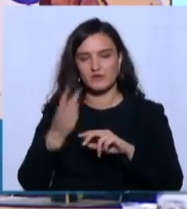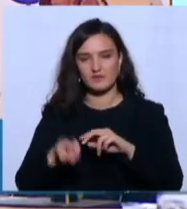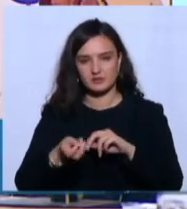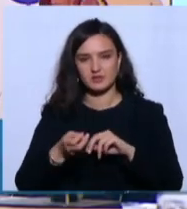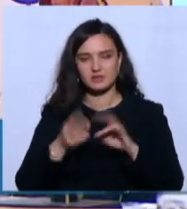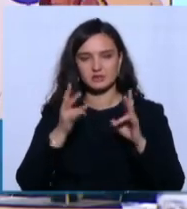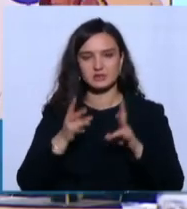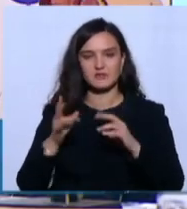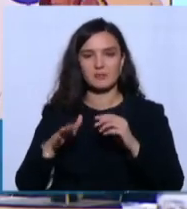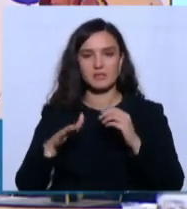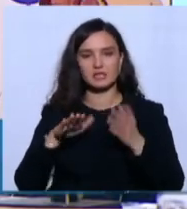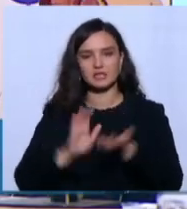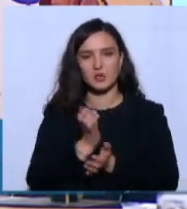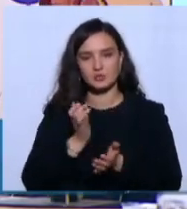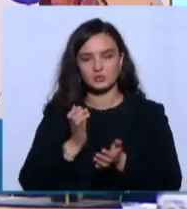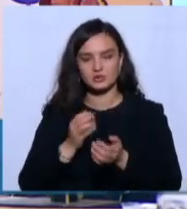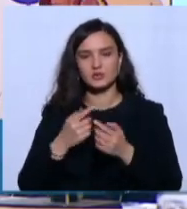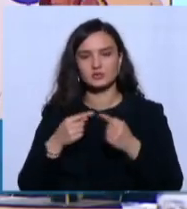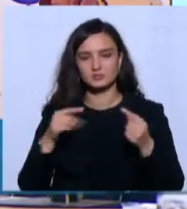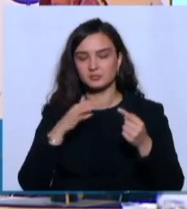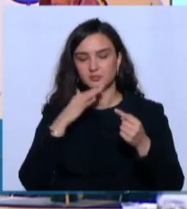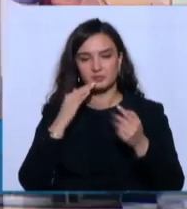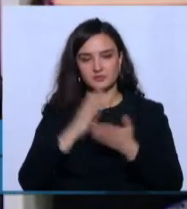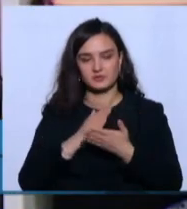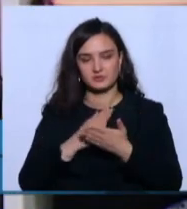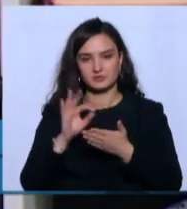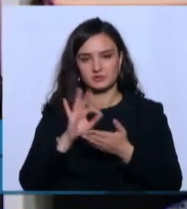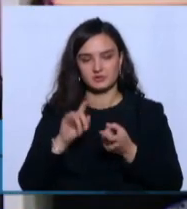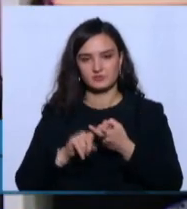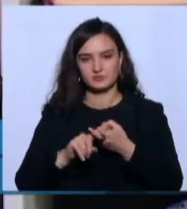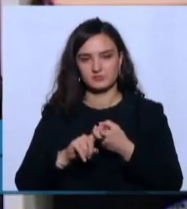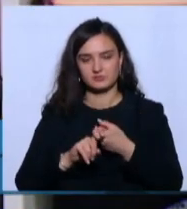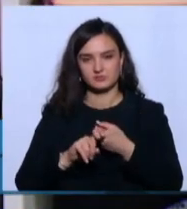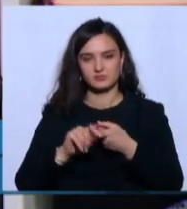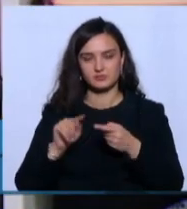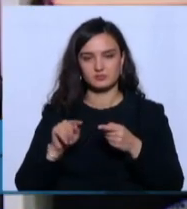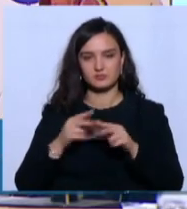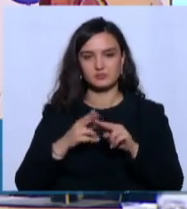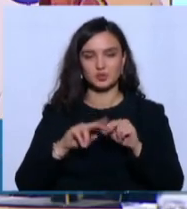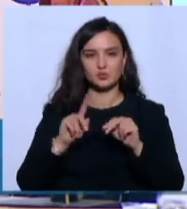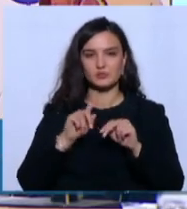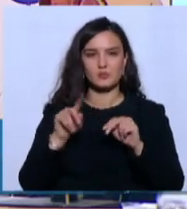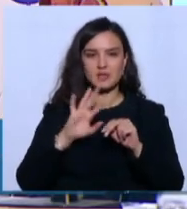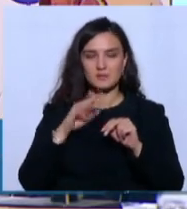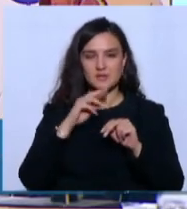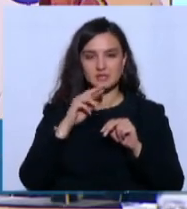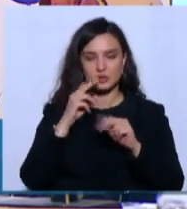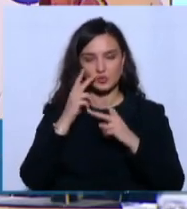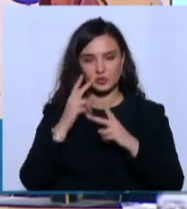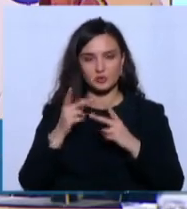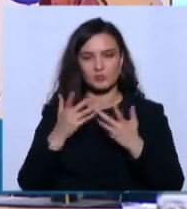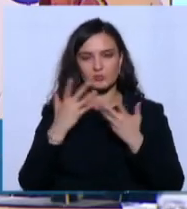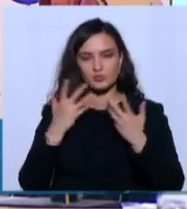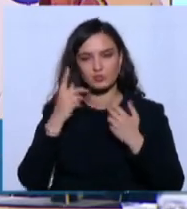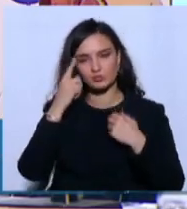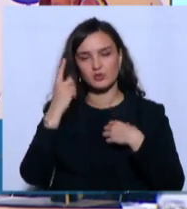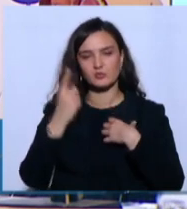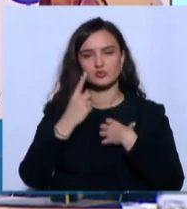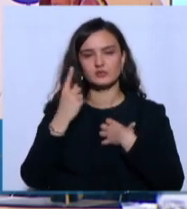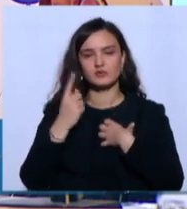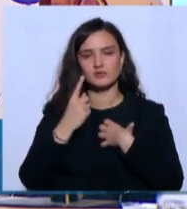ადამიანი, ფეხი დაუცდა. უბედური შემთხვევები ძალიან არის ამასთან. და ეს არის ამასთან დაკავშირებული, იმიტომ რომ არ მიაქცია ყურადღება იმ მსუბუქ